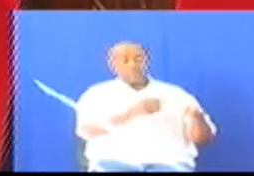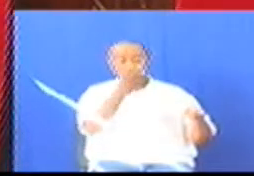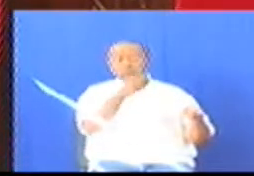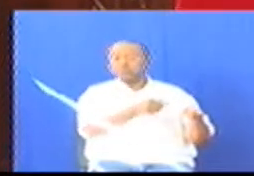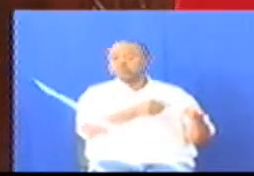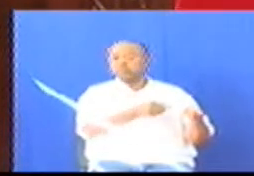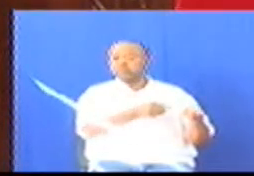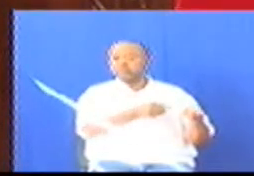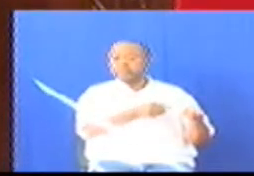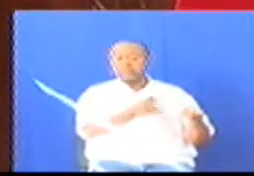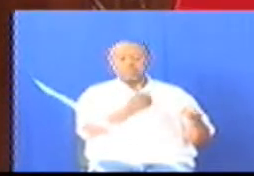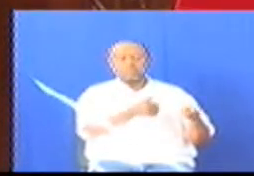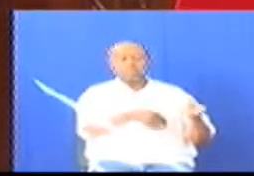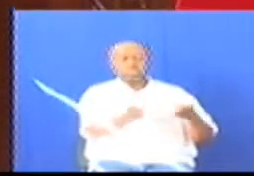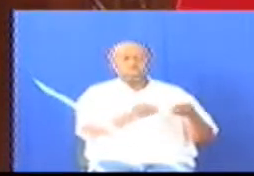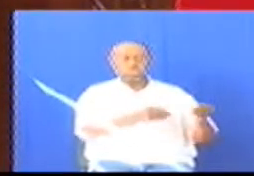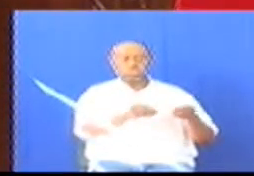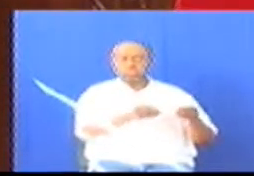pesa chakavu